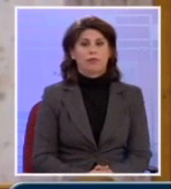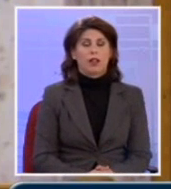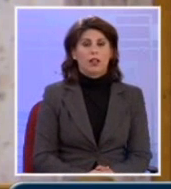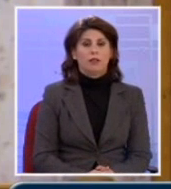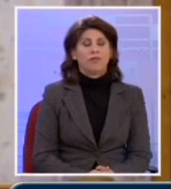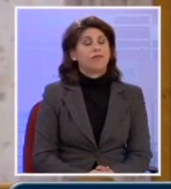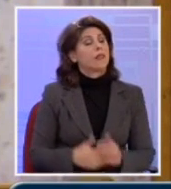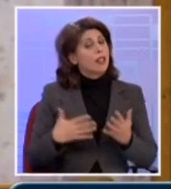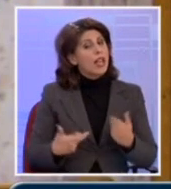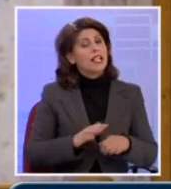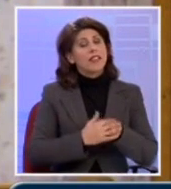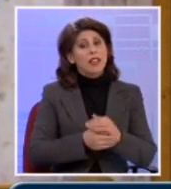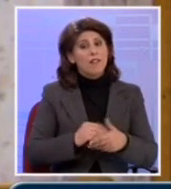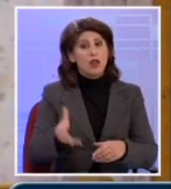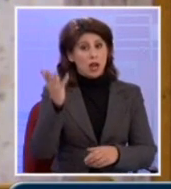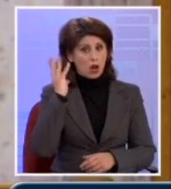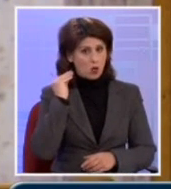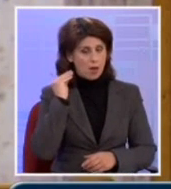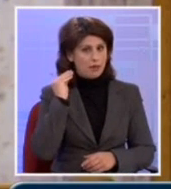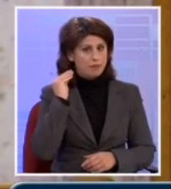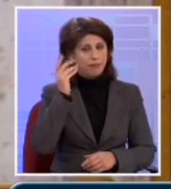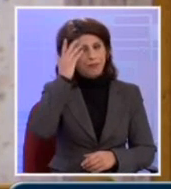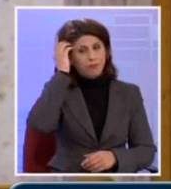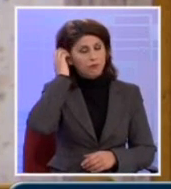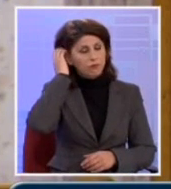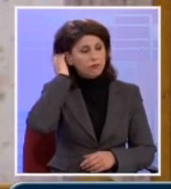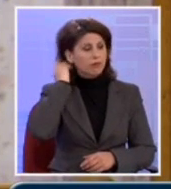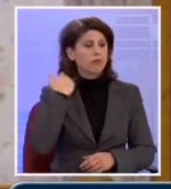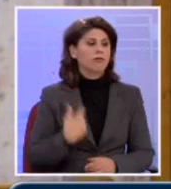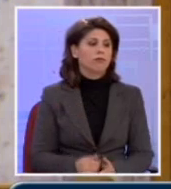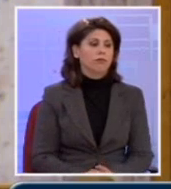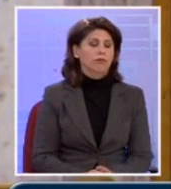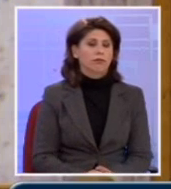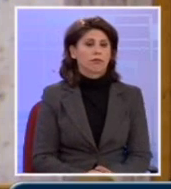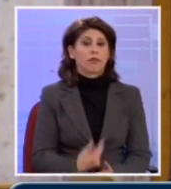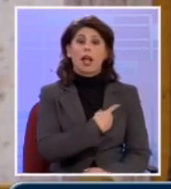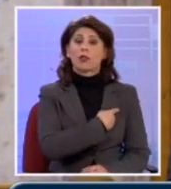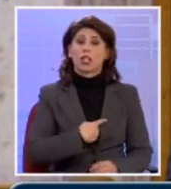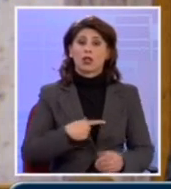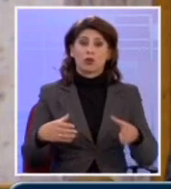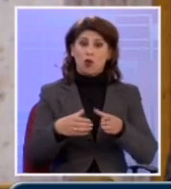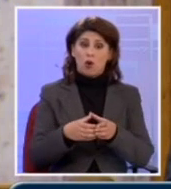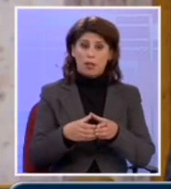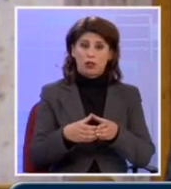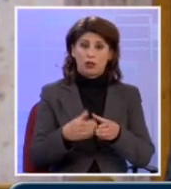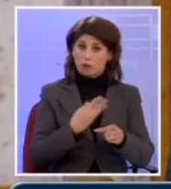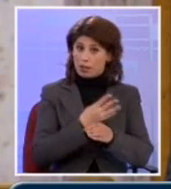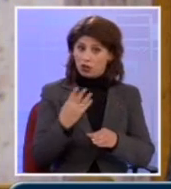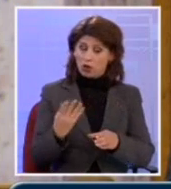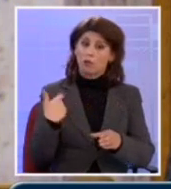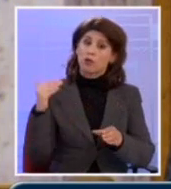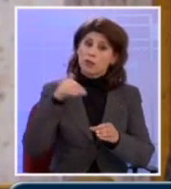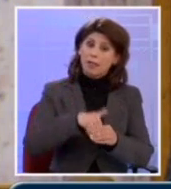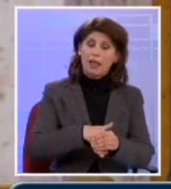Θα ήταν ενδιαφέρον να ακούγαμε από τον αρχηγό ενός κόμματος που συμμετέχει σε